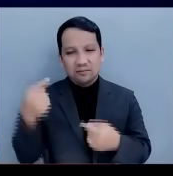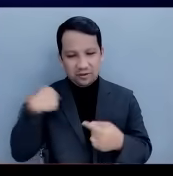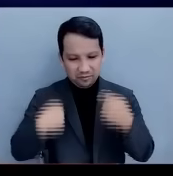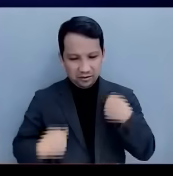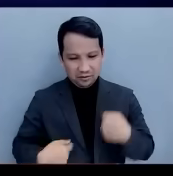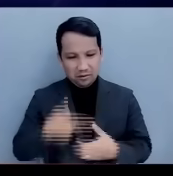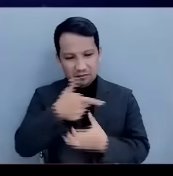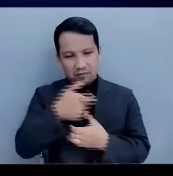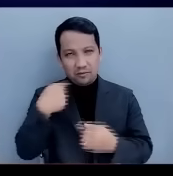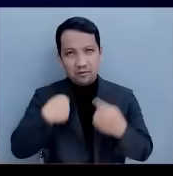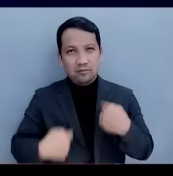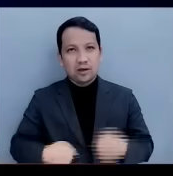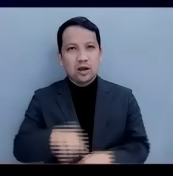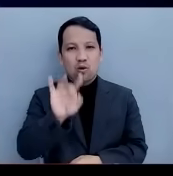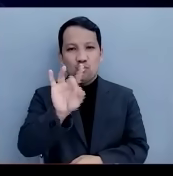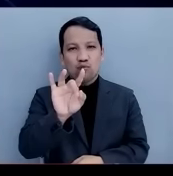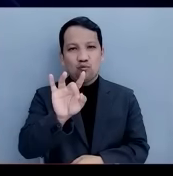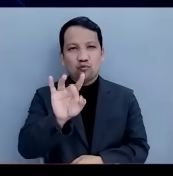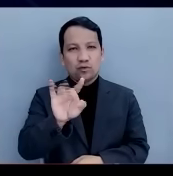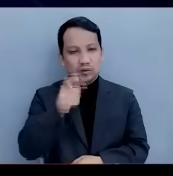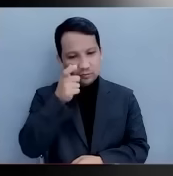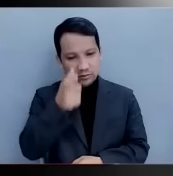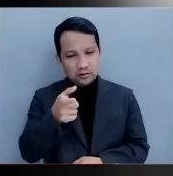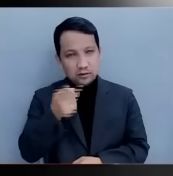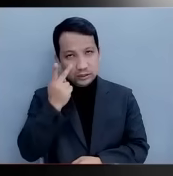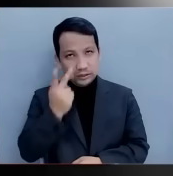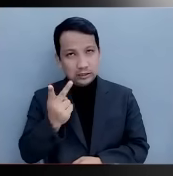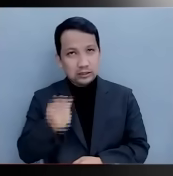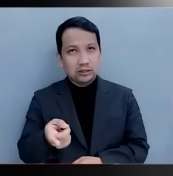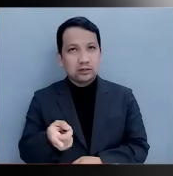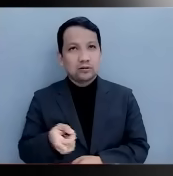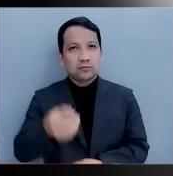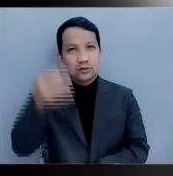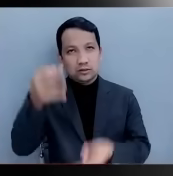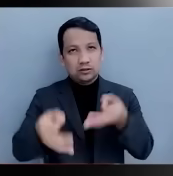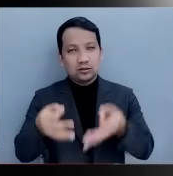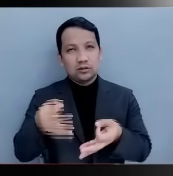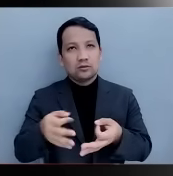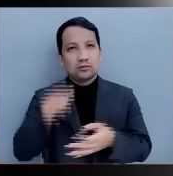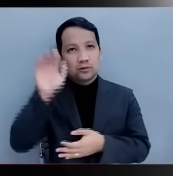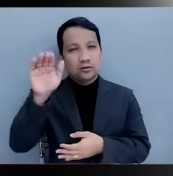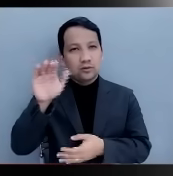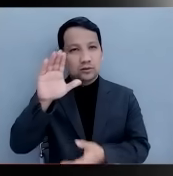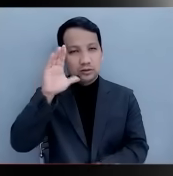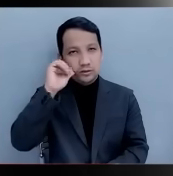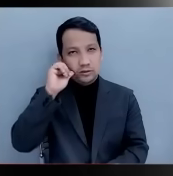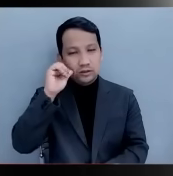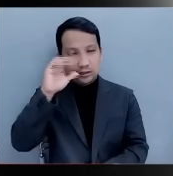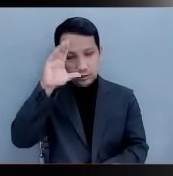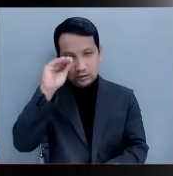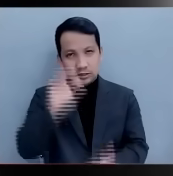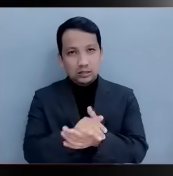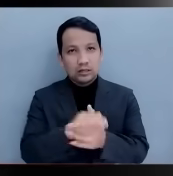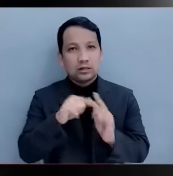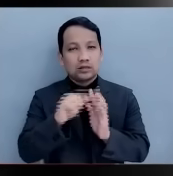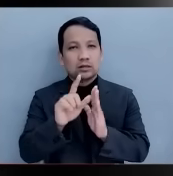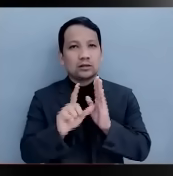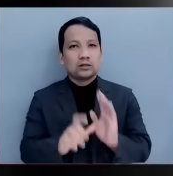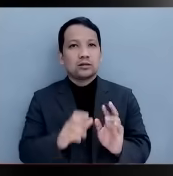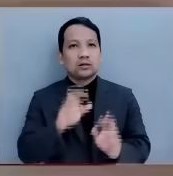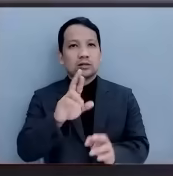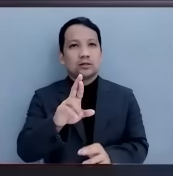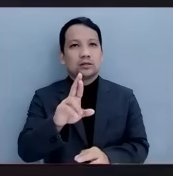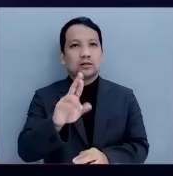bala. 8 basyon ng bala ang narecover sa crime scene. Hustisya ngayon ang sigaw ng asawa ng biktima na si Attorney Rafni